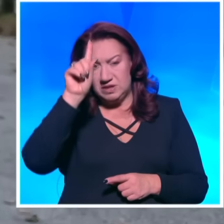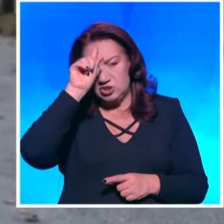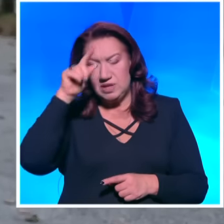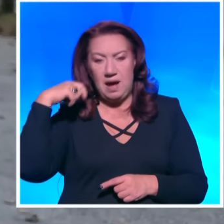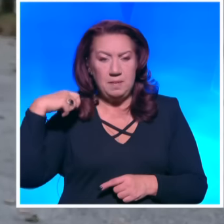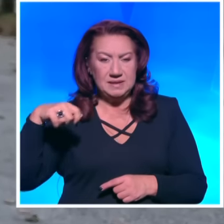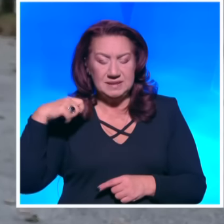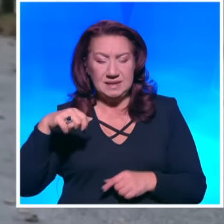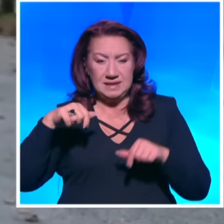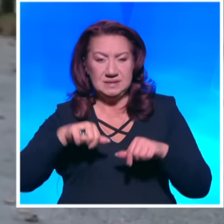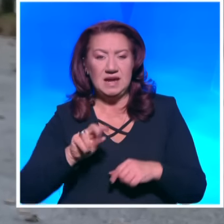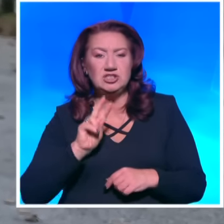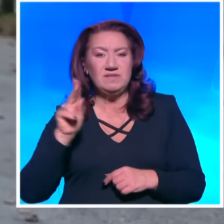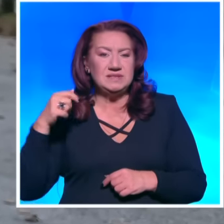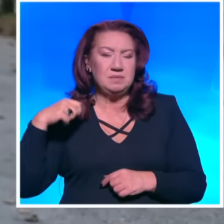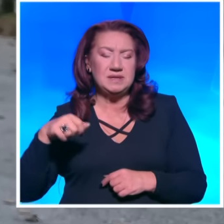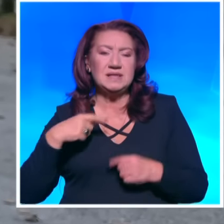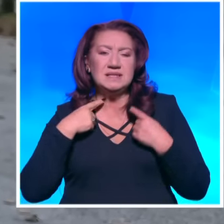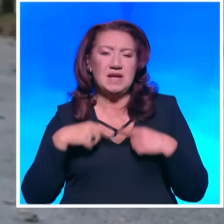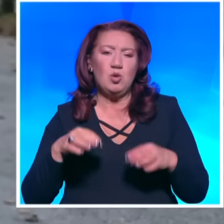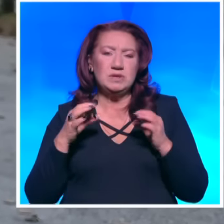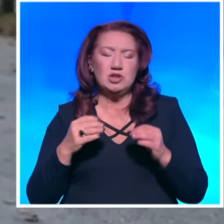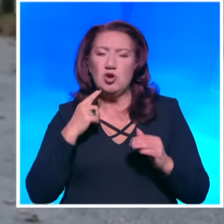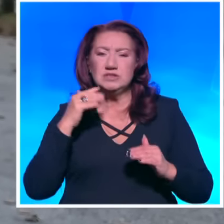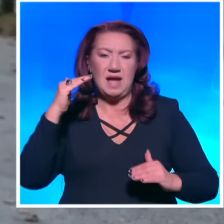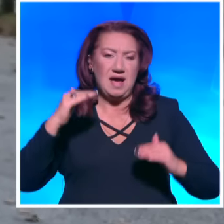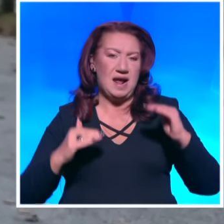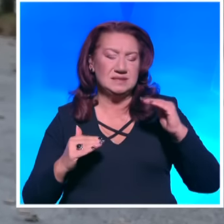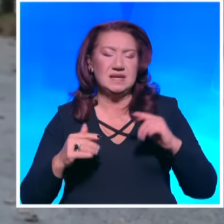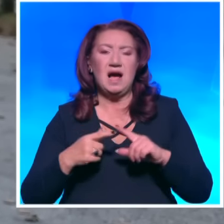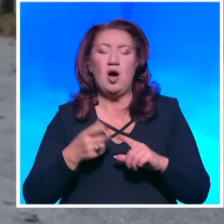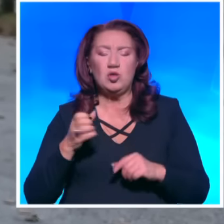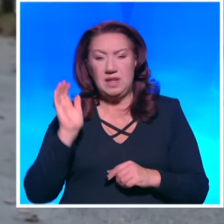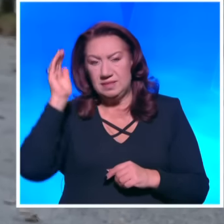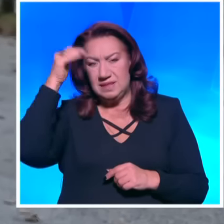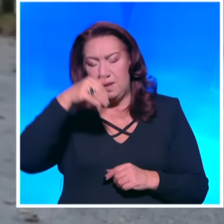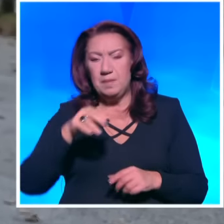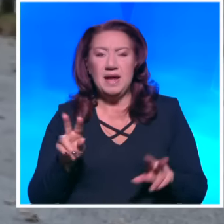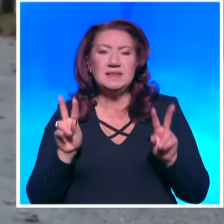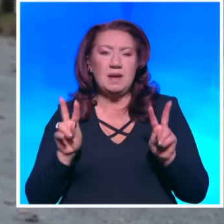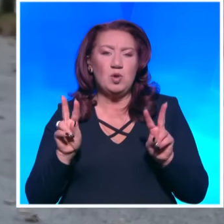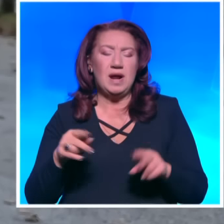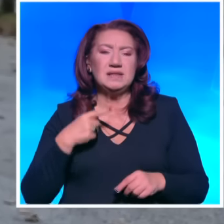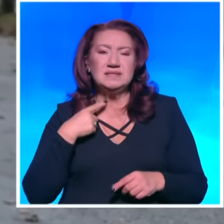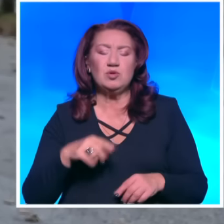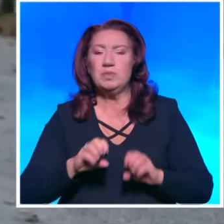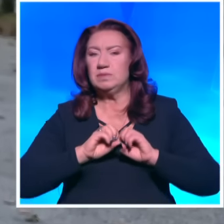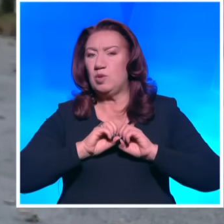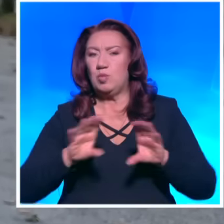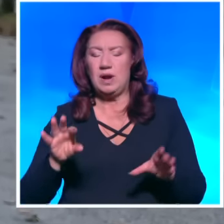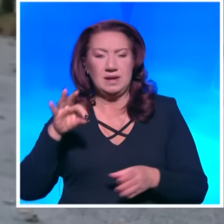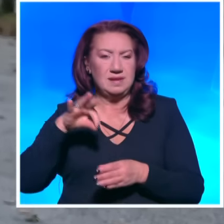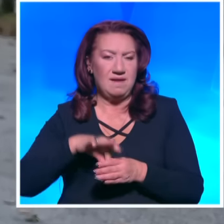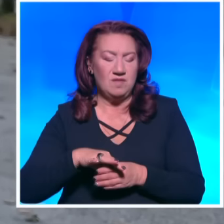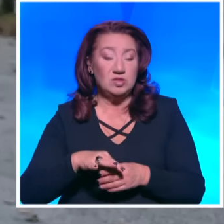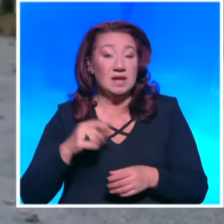Сегашният вицепрезидент изгуби със сериозна разлика от Доналд Тръмп, а демократите изгубиха и популярния вот за първи